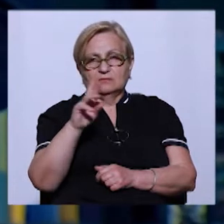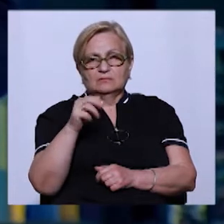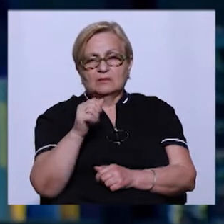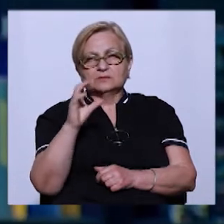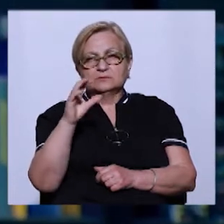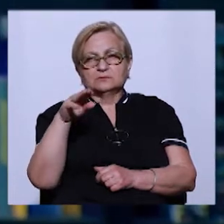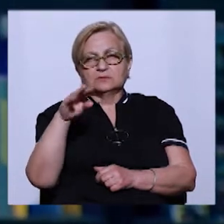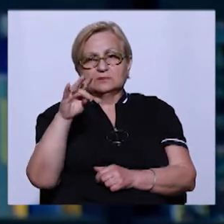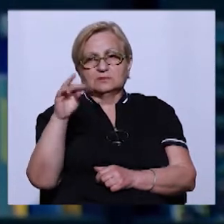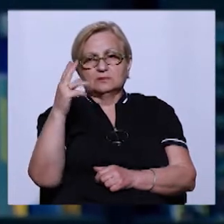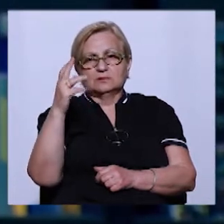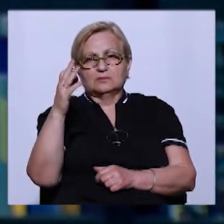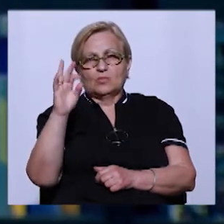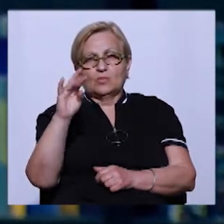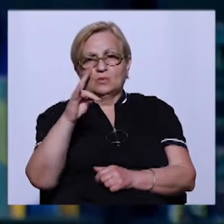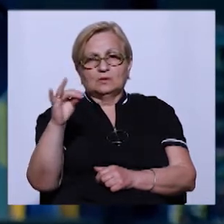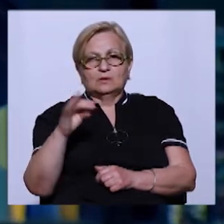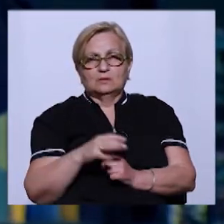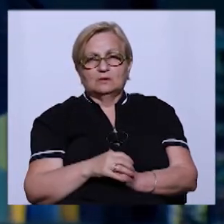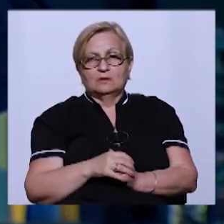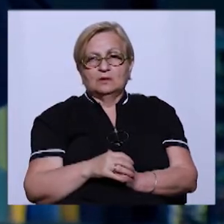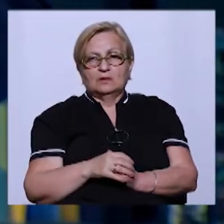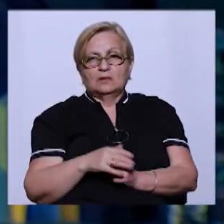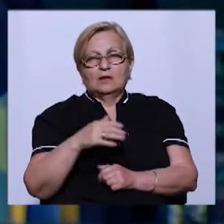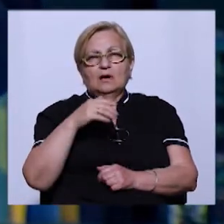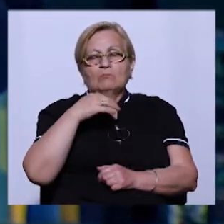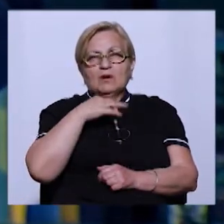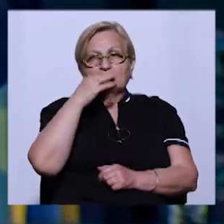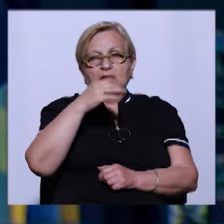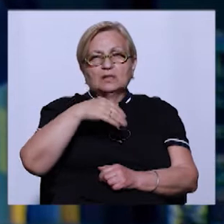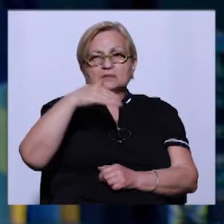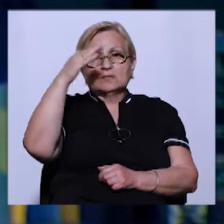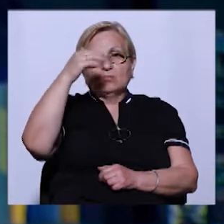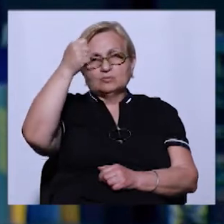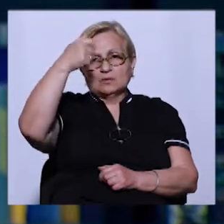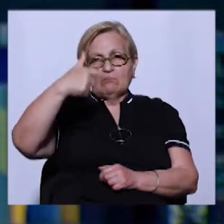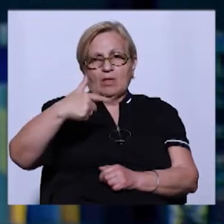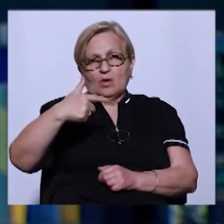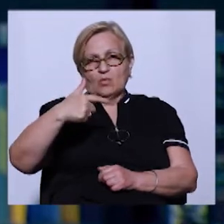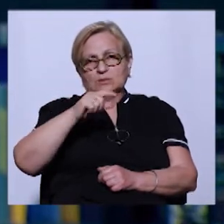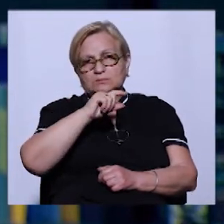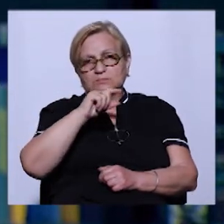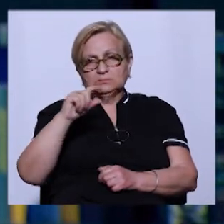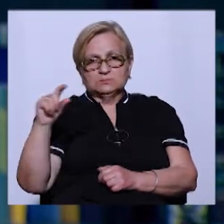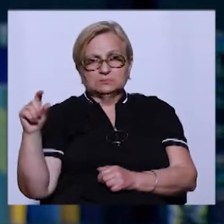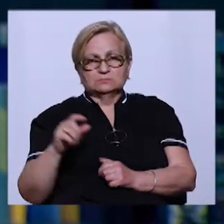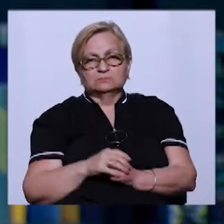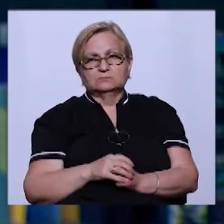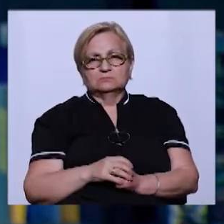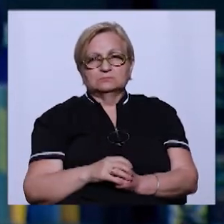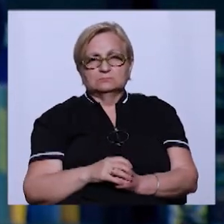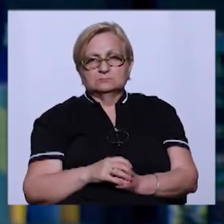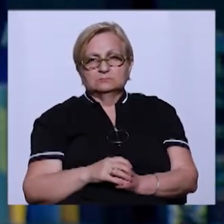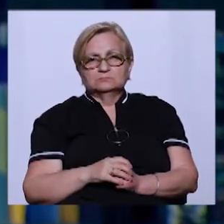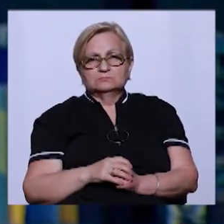გვერდზე მიყოლებით. რა შედი რო გითხრამე, ზემოდან მეორე სტრიქონი. აი ეს არის მეორე. ზემოდან